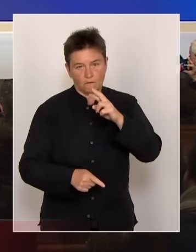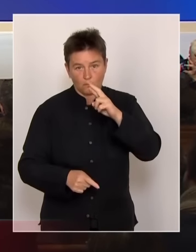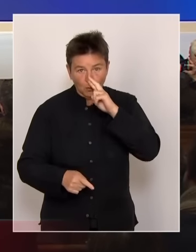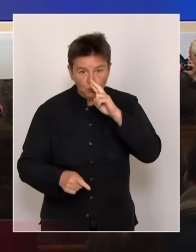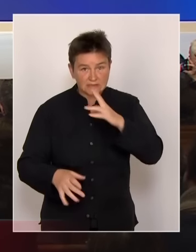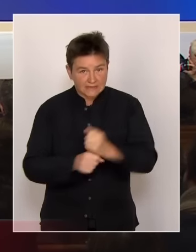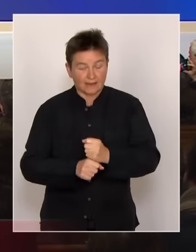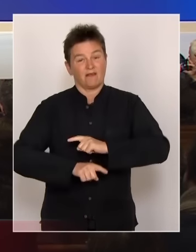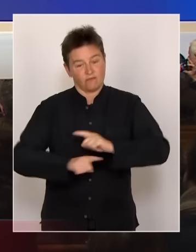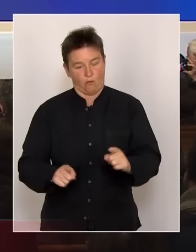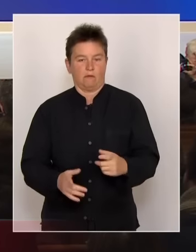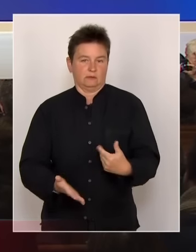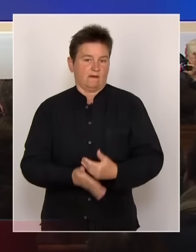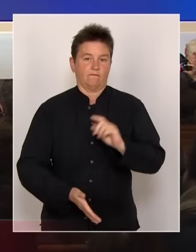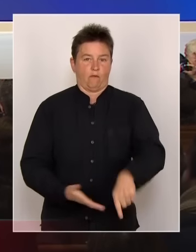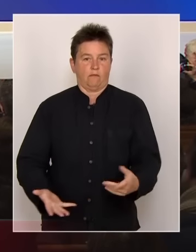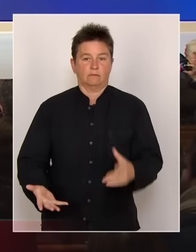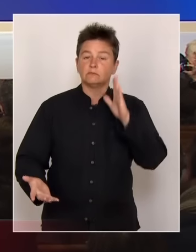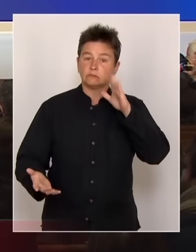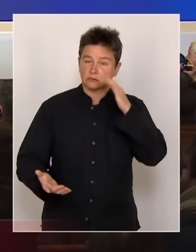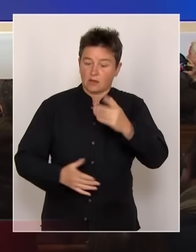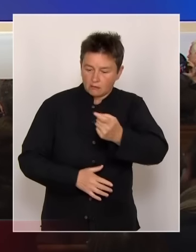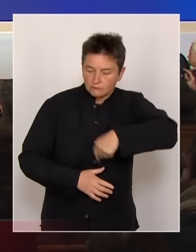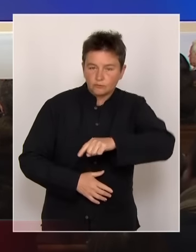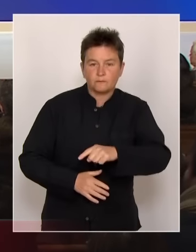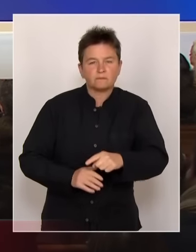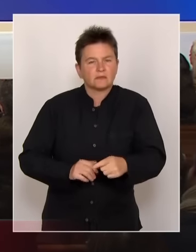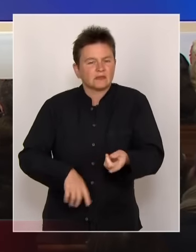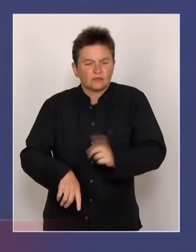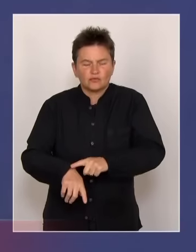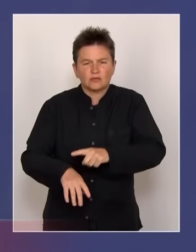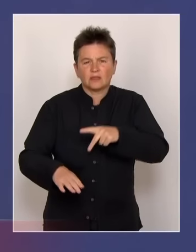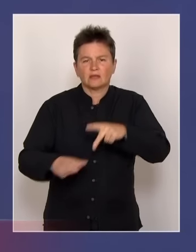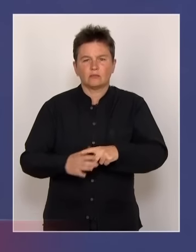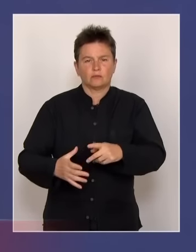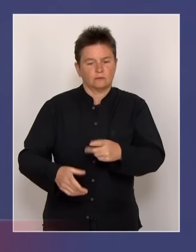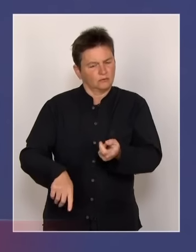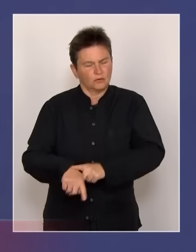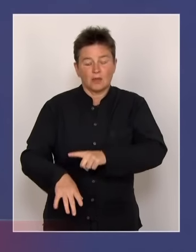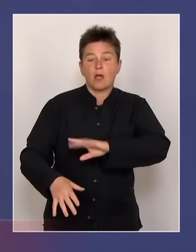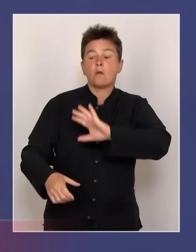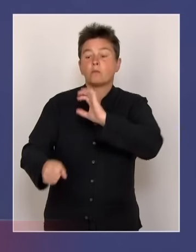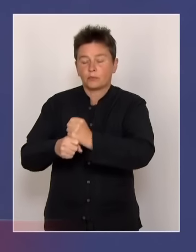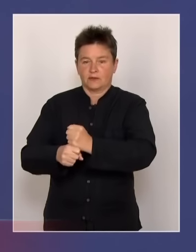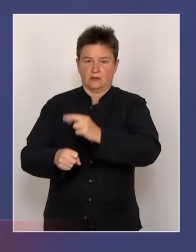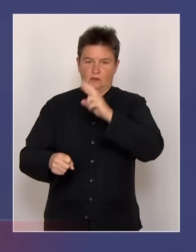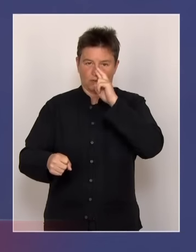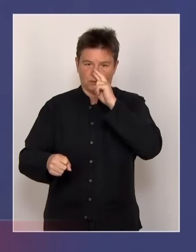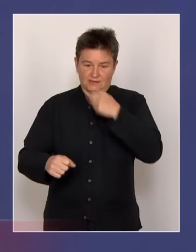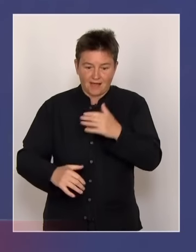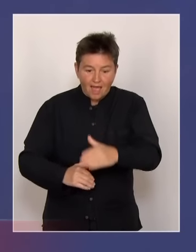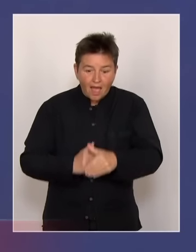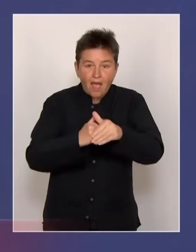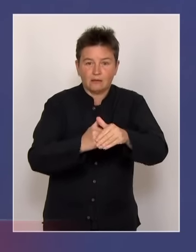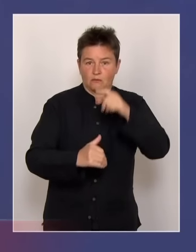C'est indispensable. C'est pourquoi nous avons eu raison, dès le début, de sanctionner la Russie, d'aider les